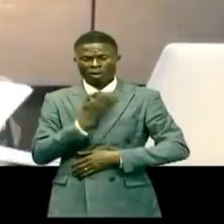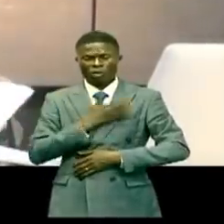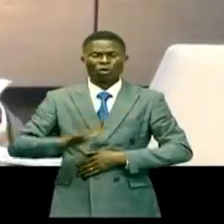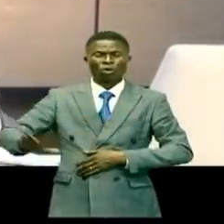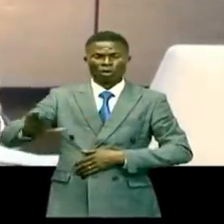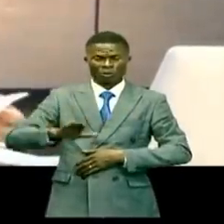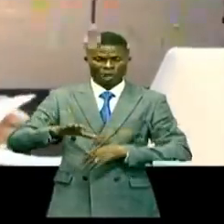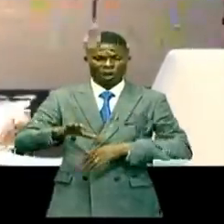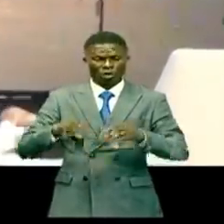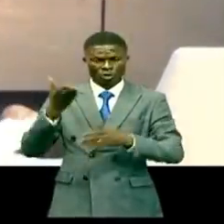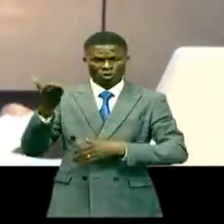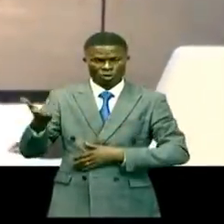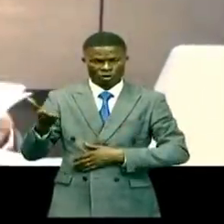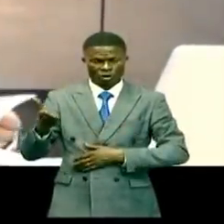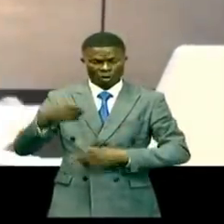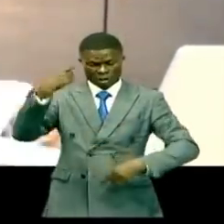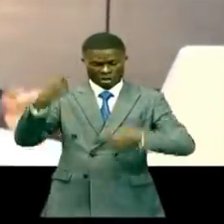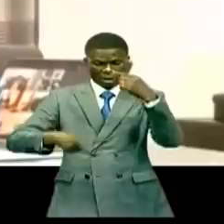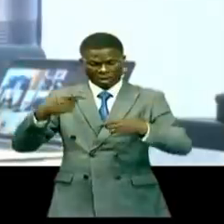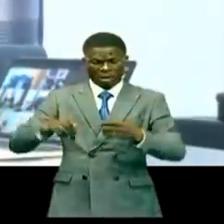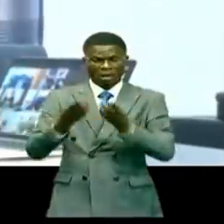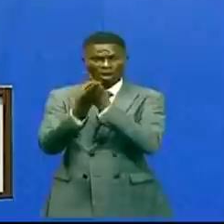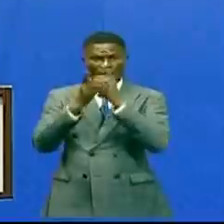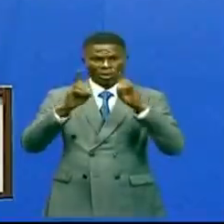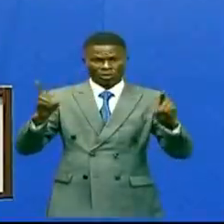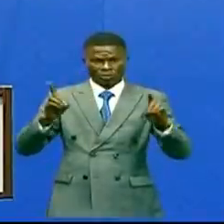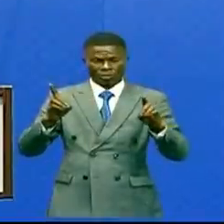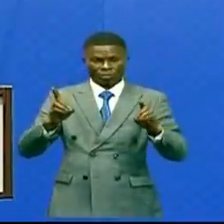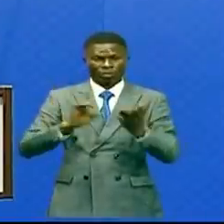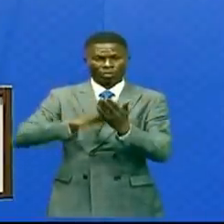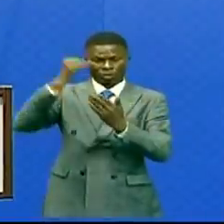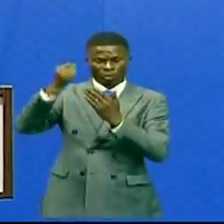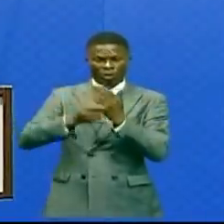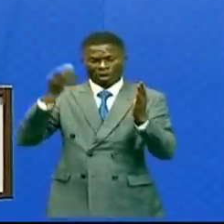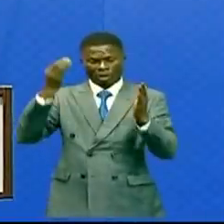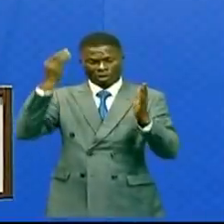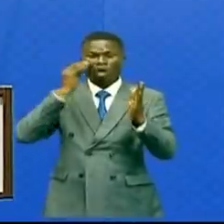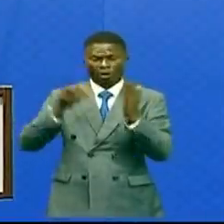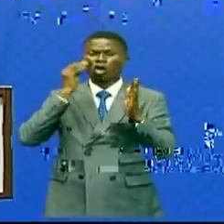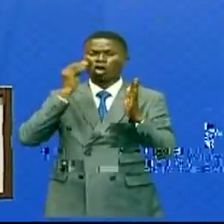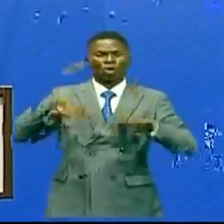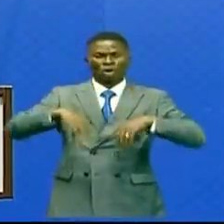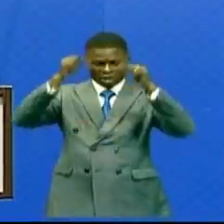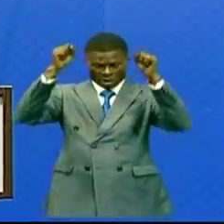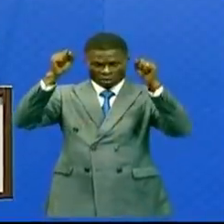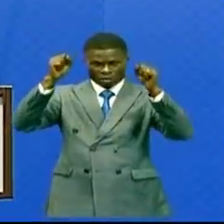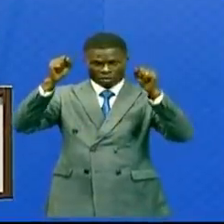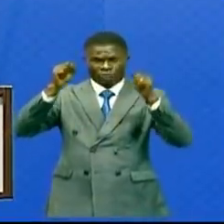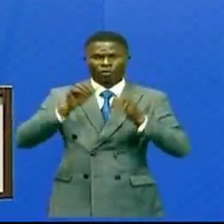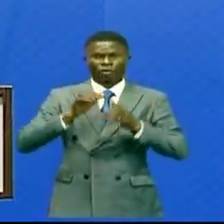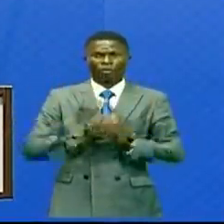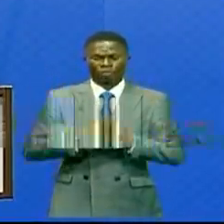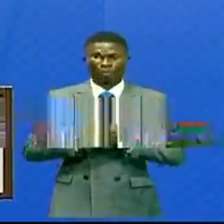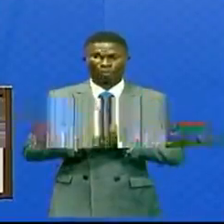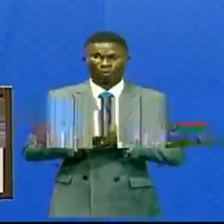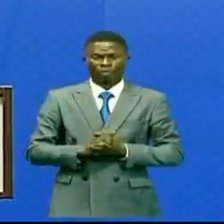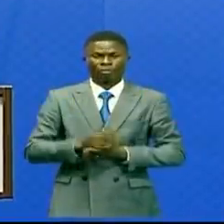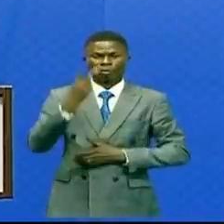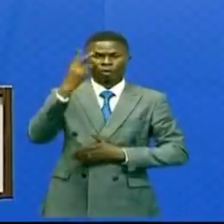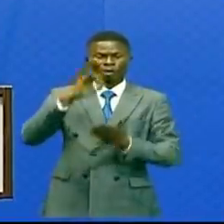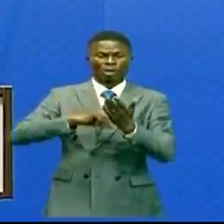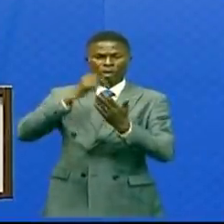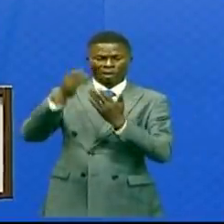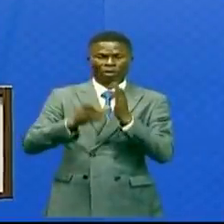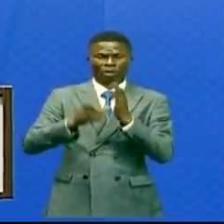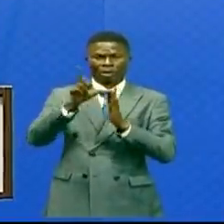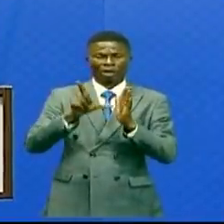pays. Après débat et délibération, ce projet d'ordonnance a été adopté. Deux projets de loi